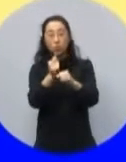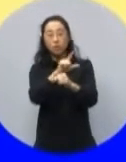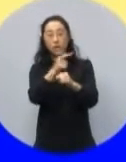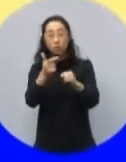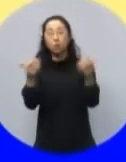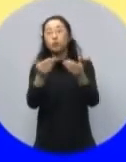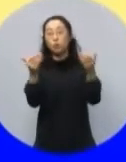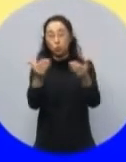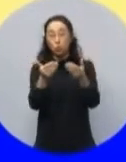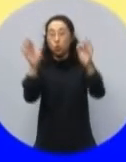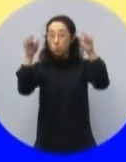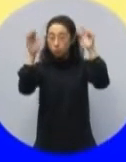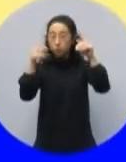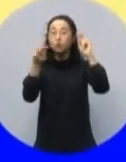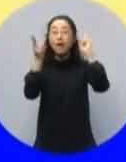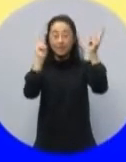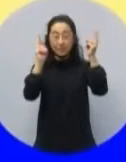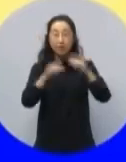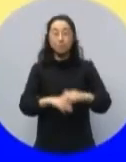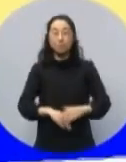の職種を募集する企業、